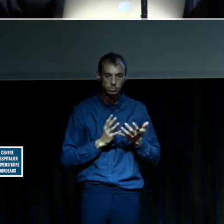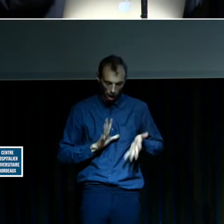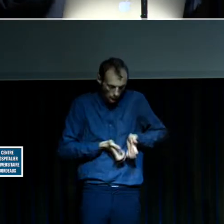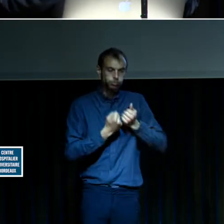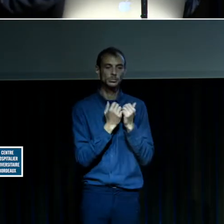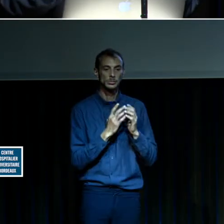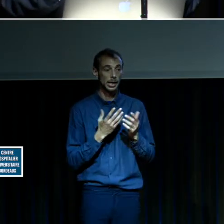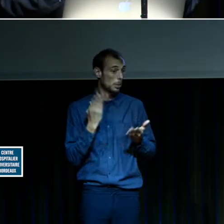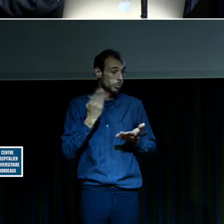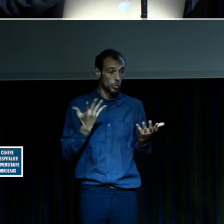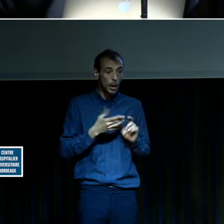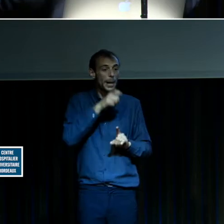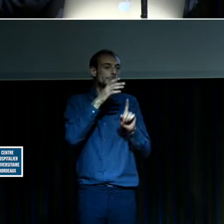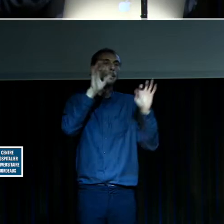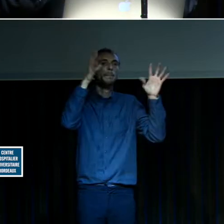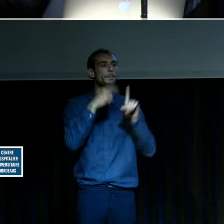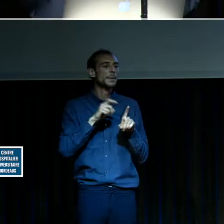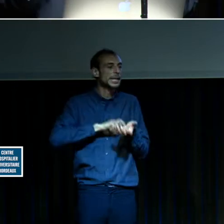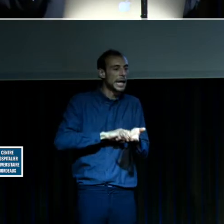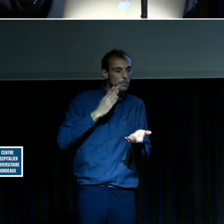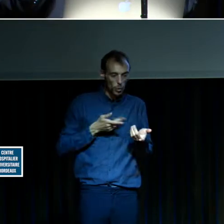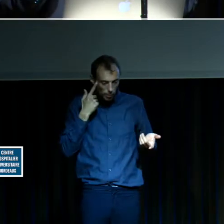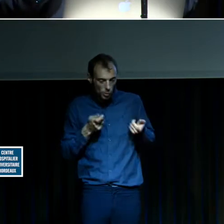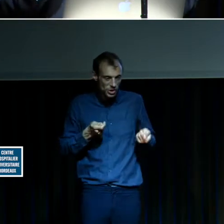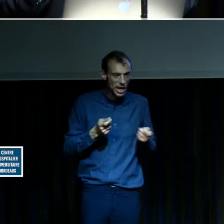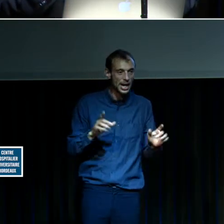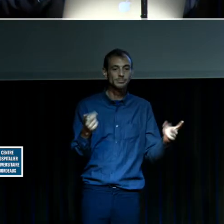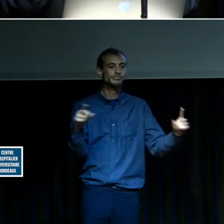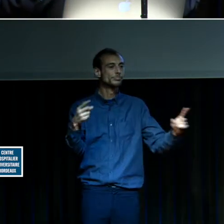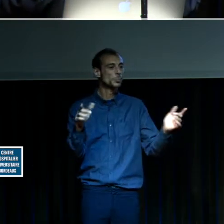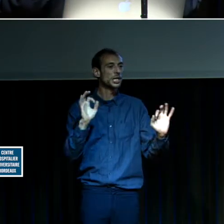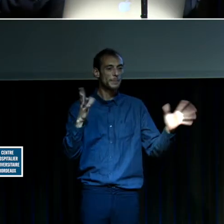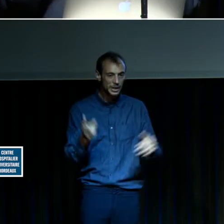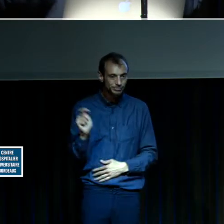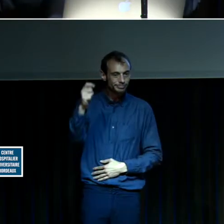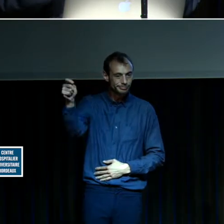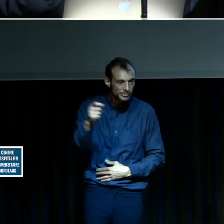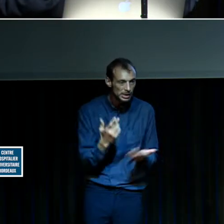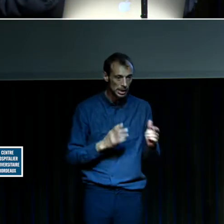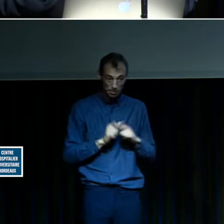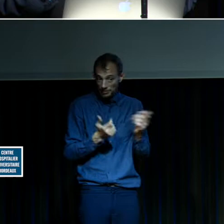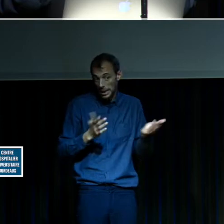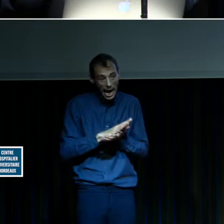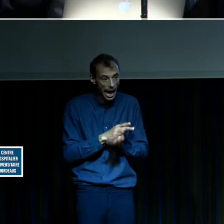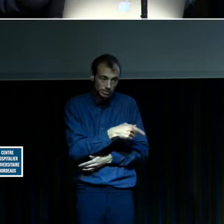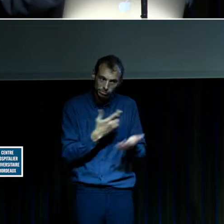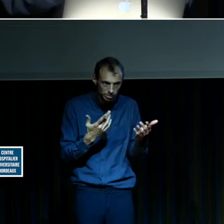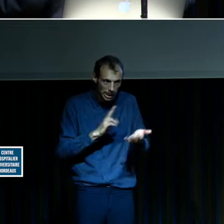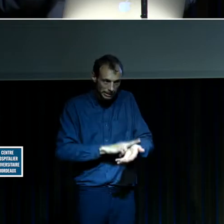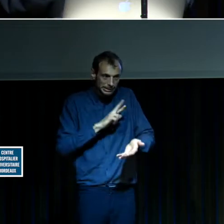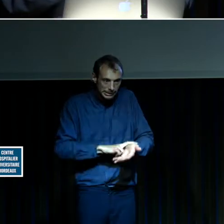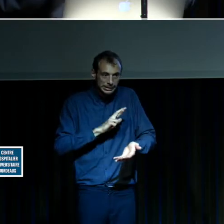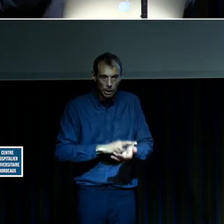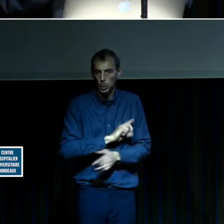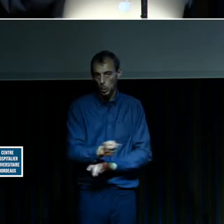Mais avec le vieillissement, le chef d'orchestre devient un peu défaillant. Et donc, le rythme n'est plus aussi régulier qu'avant. Et donc, les fibres